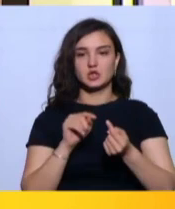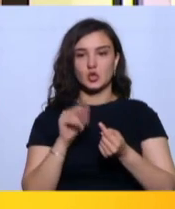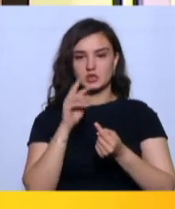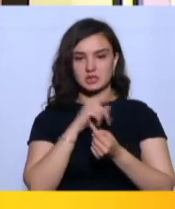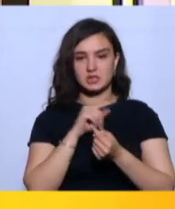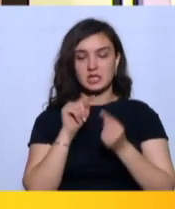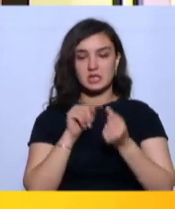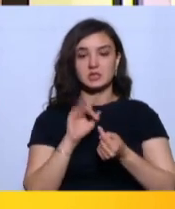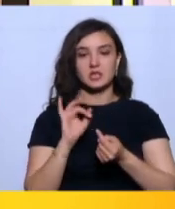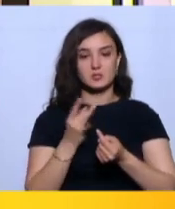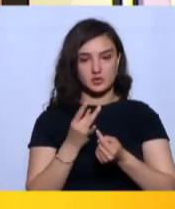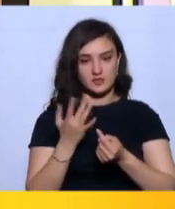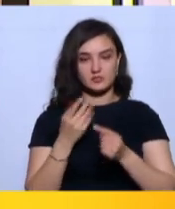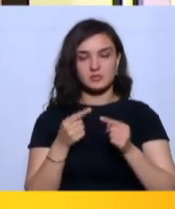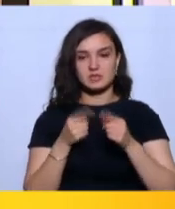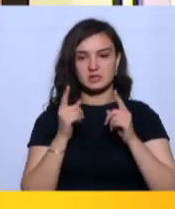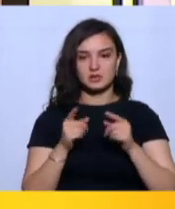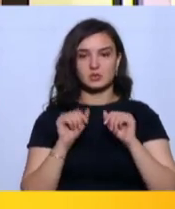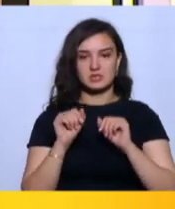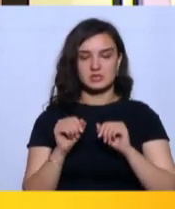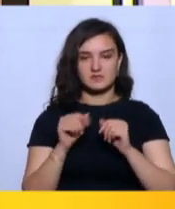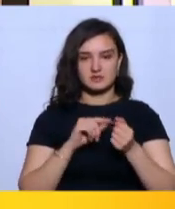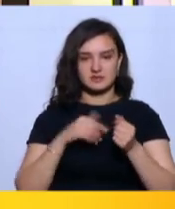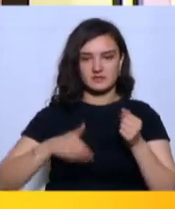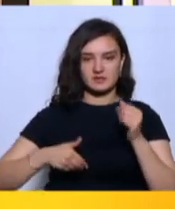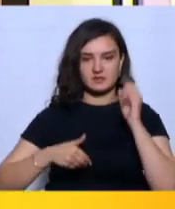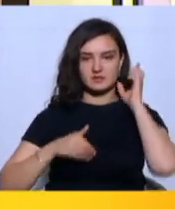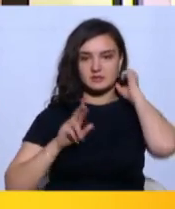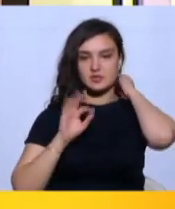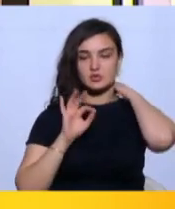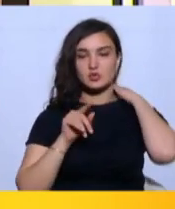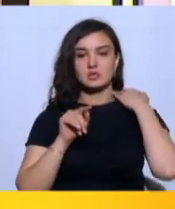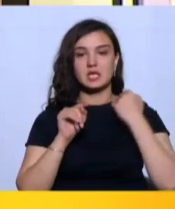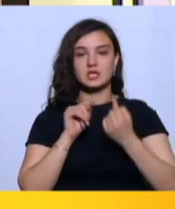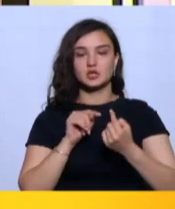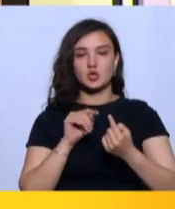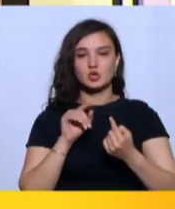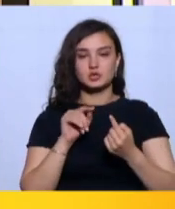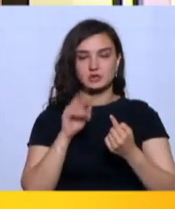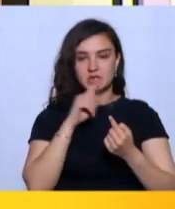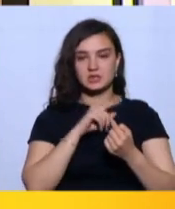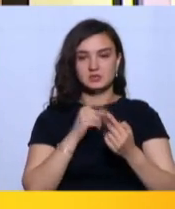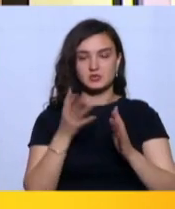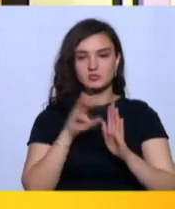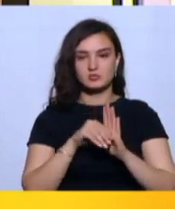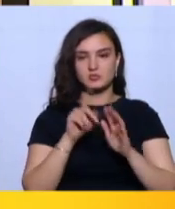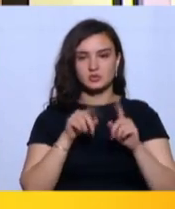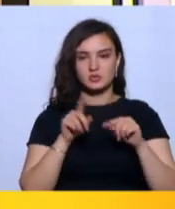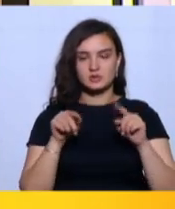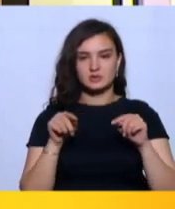ანტიოქსიდანტებზე, ანტიდამჟანგავებზე, რომელიც დადგენილია, რომ იცავს ღვიძლს. და სწორედ ანტიოქსიდანტების მაღალი შემცველობა ზოგიერთი